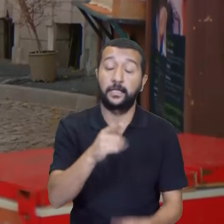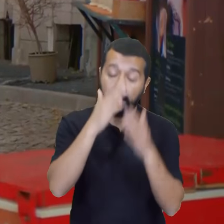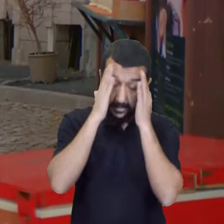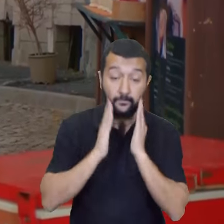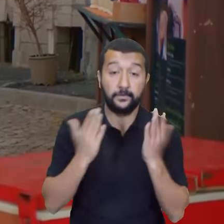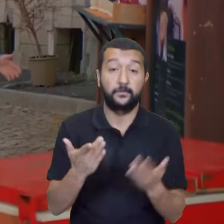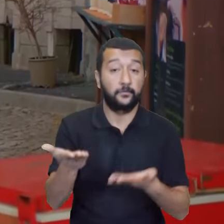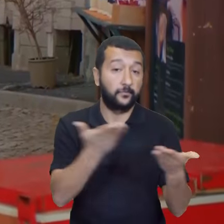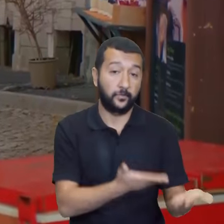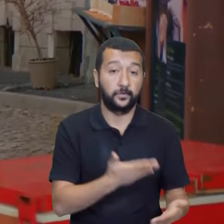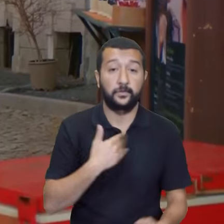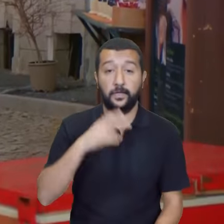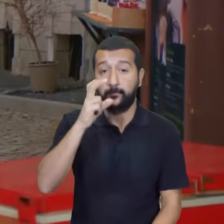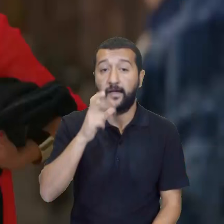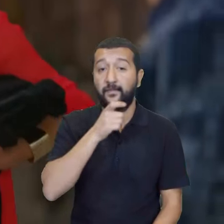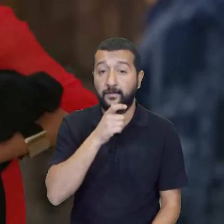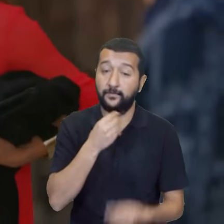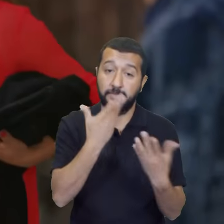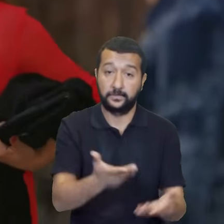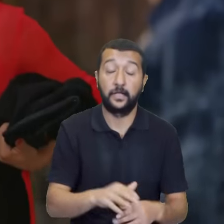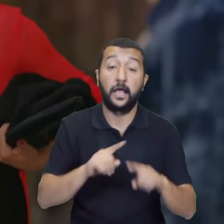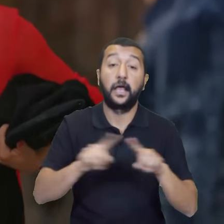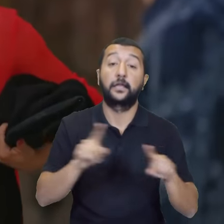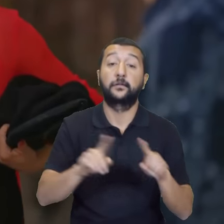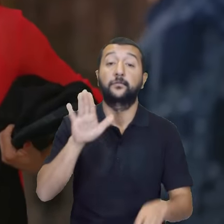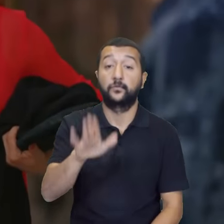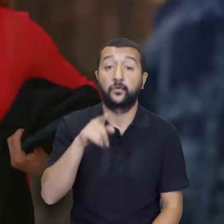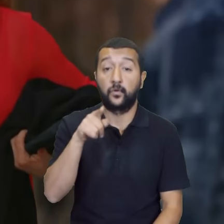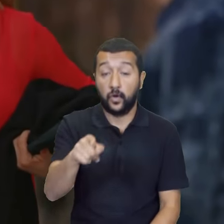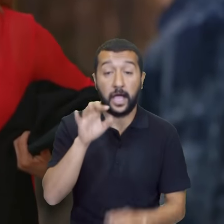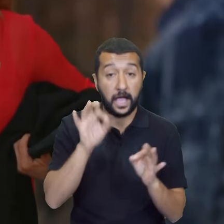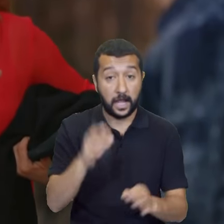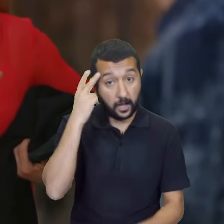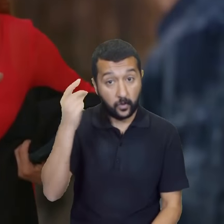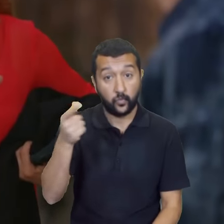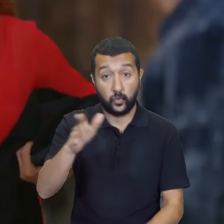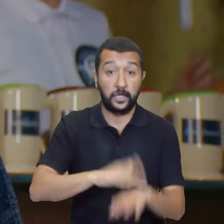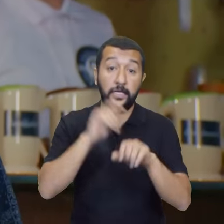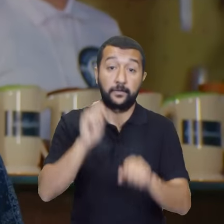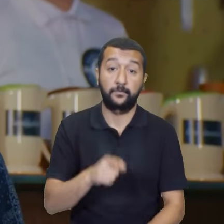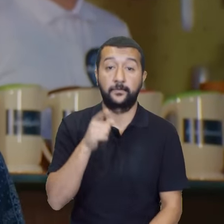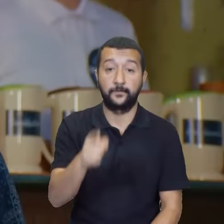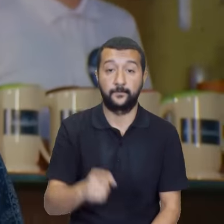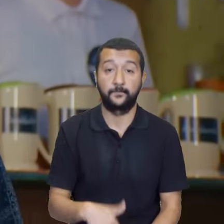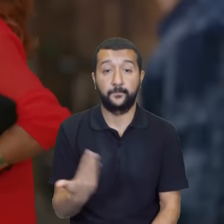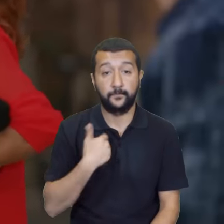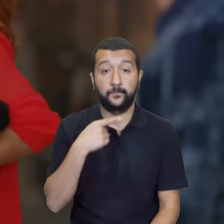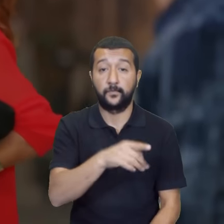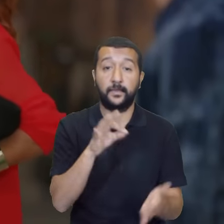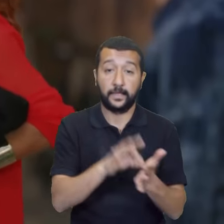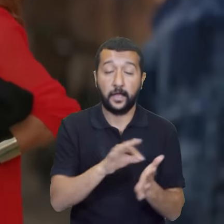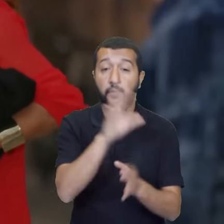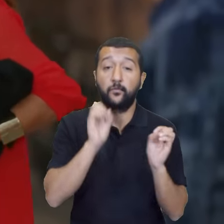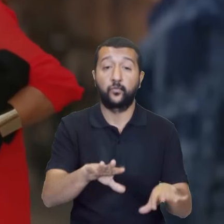Amin. Buyurun, bir mavi kahvemizi için. Aman aman, o hala unutkanlık yapıyordur. Biz bu